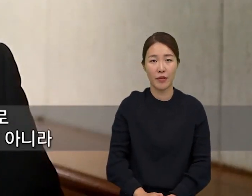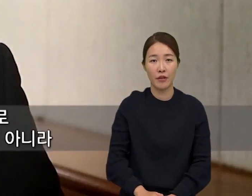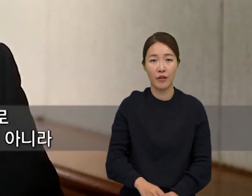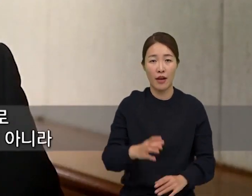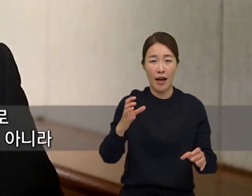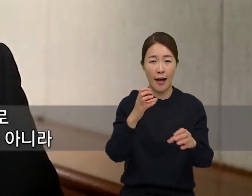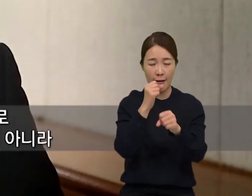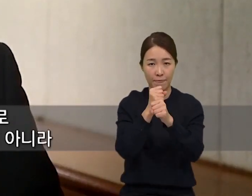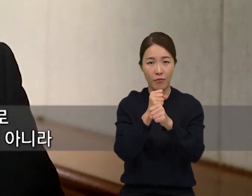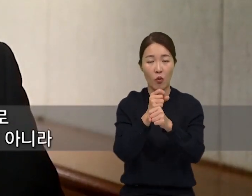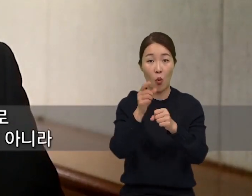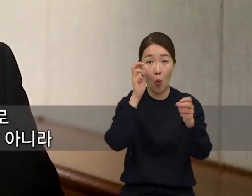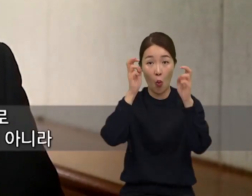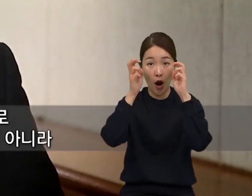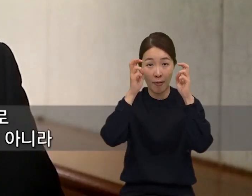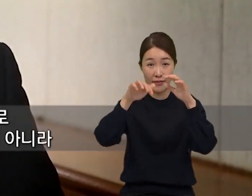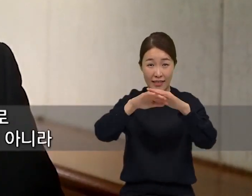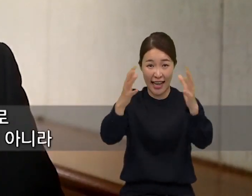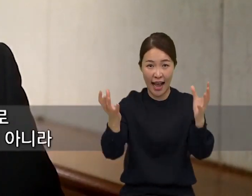중화공업의 전체적으로